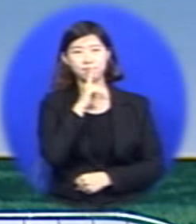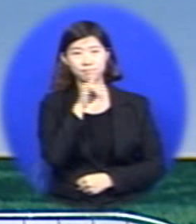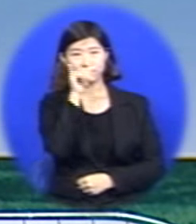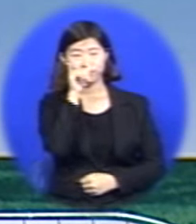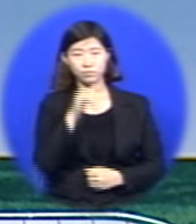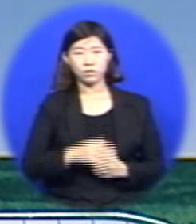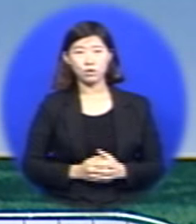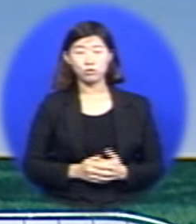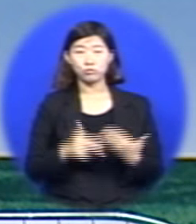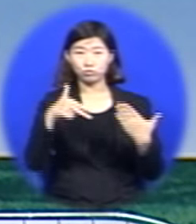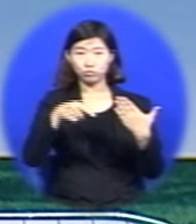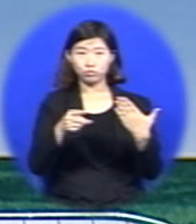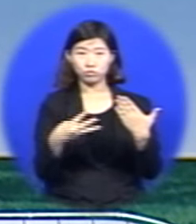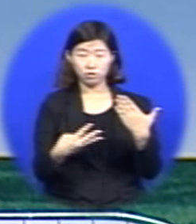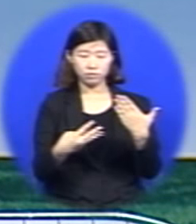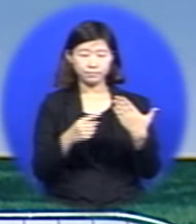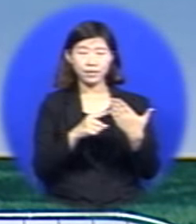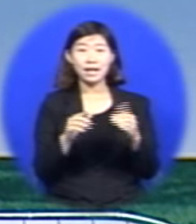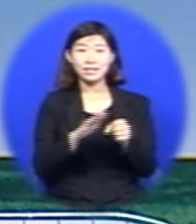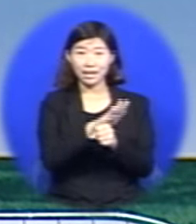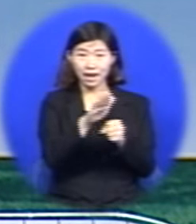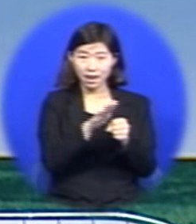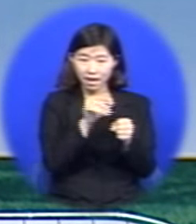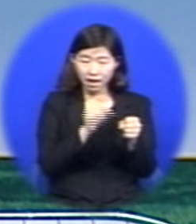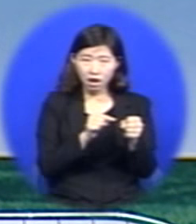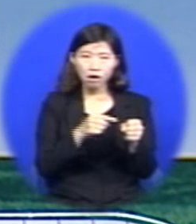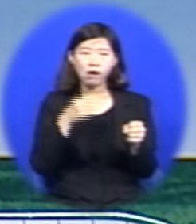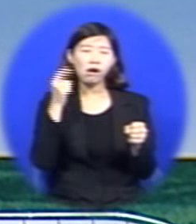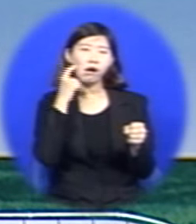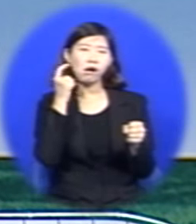말씀에 사랑에는 거짓이 없어야 합니다.